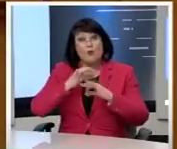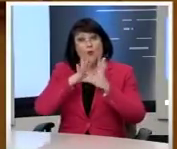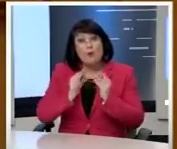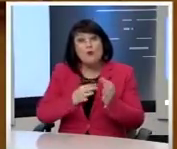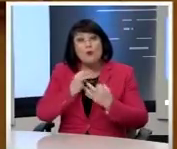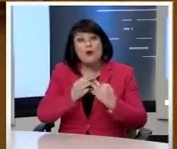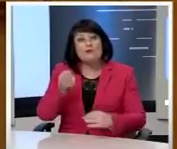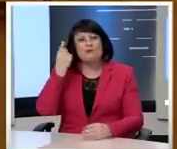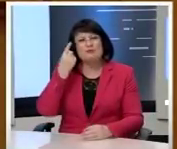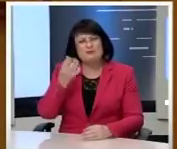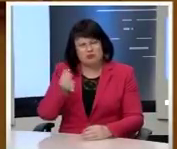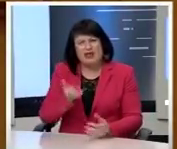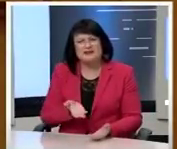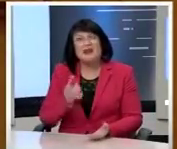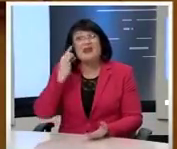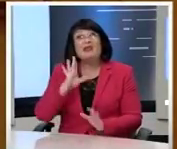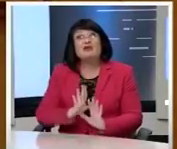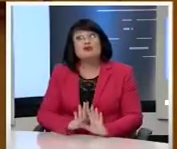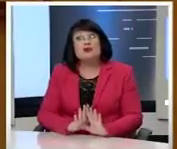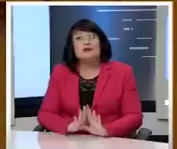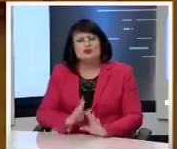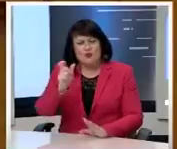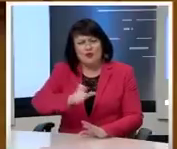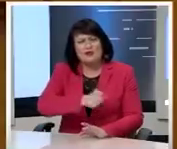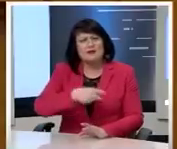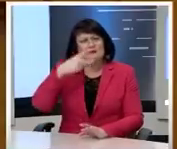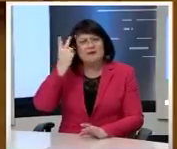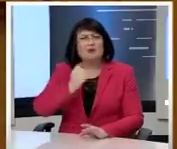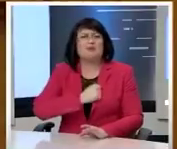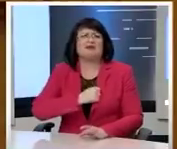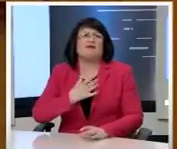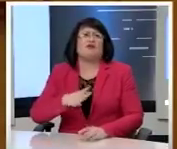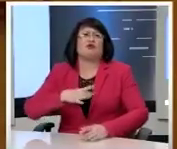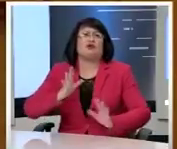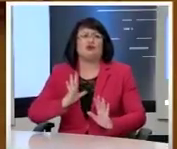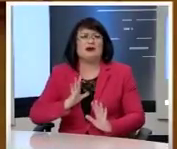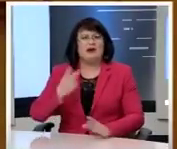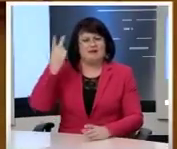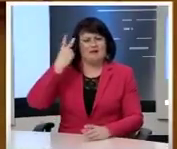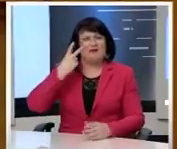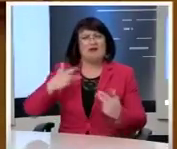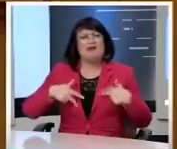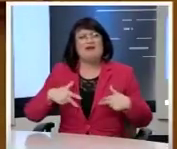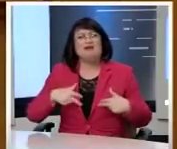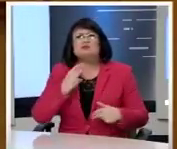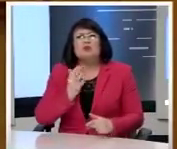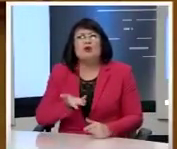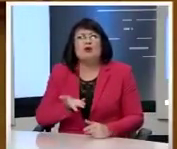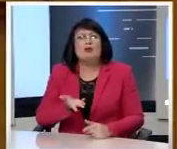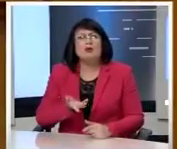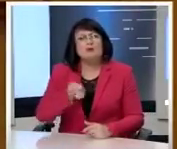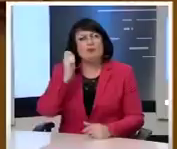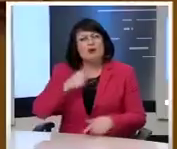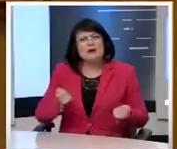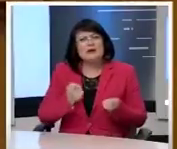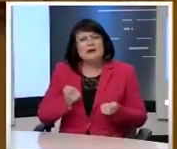τα ανόητα πράγματα? Δικαίωμα του καθενός να έχει όποια άποψη θέλει. Εγκαλείται αυτή την κυβέρνηση επειδή υλοποιεί την πολιτική για